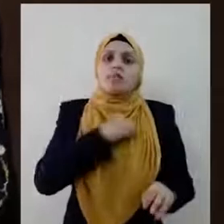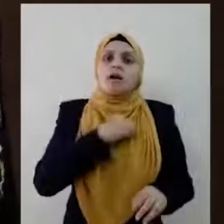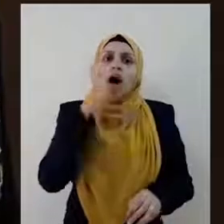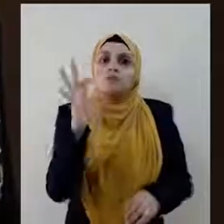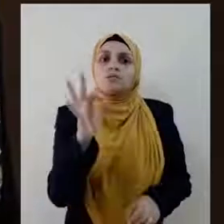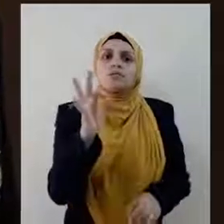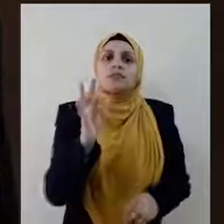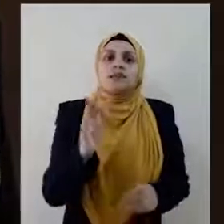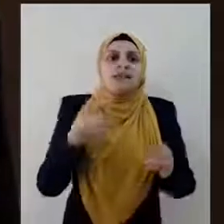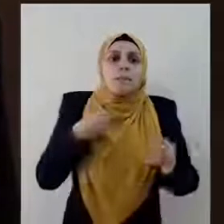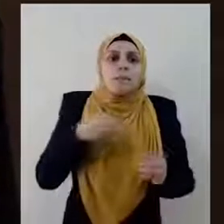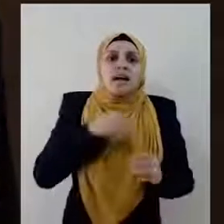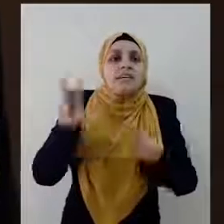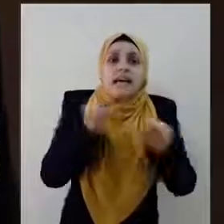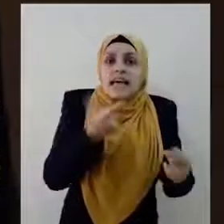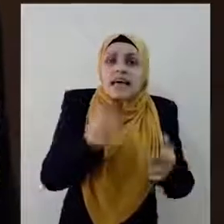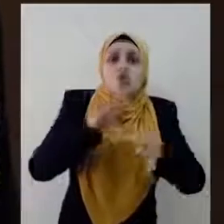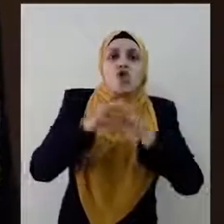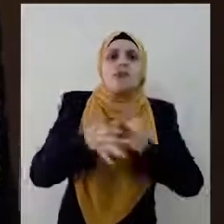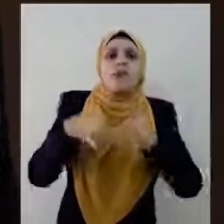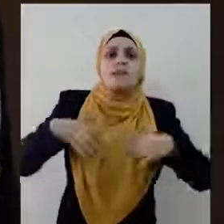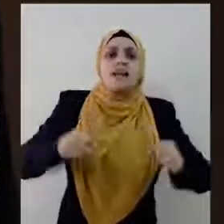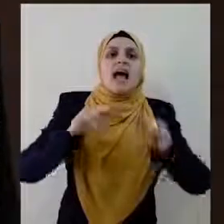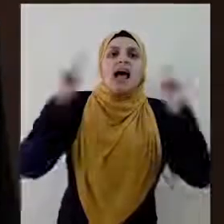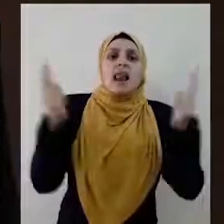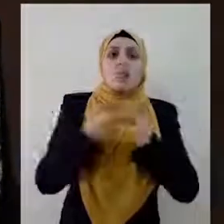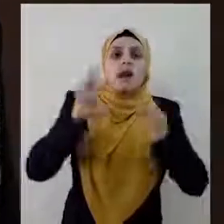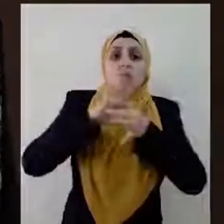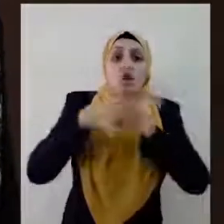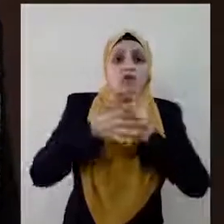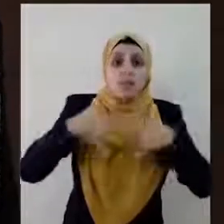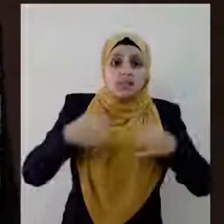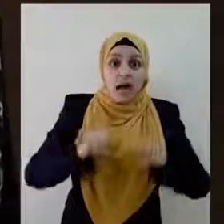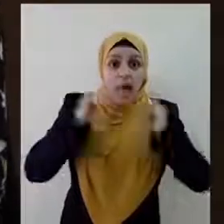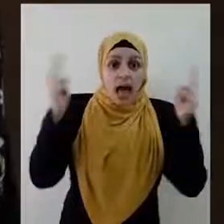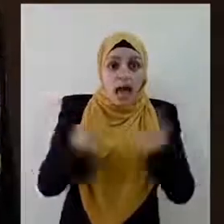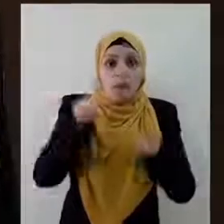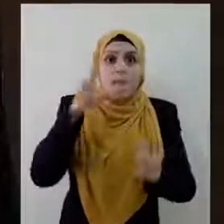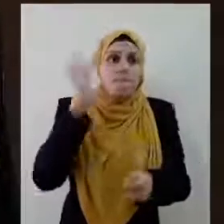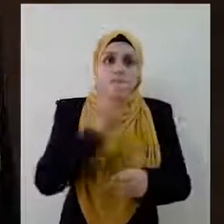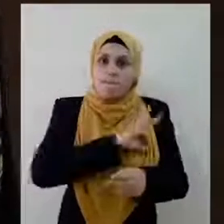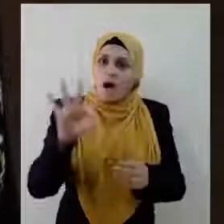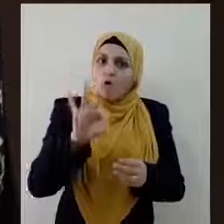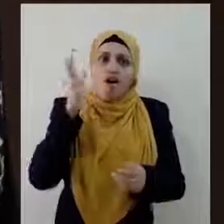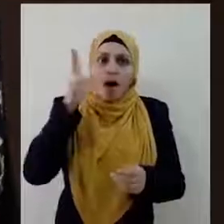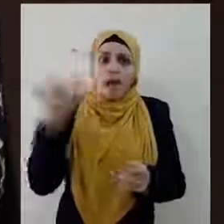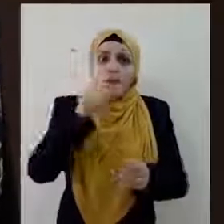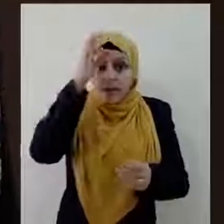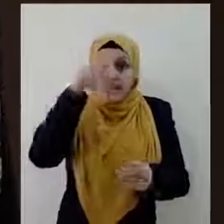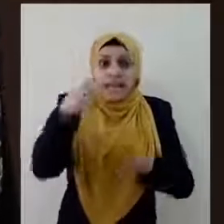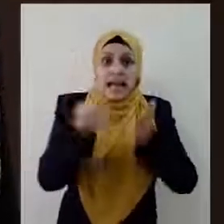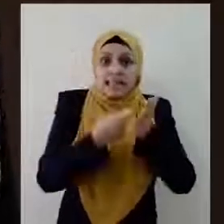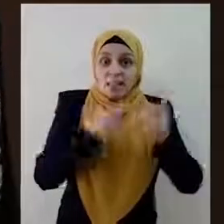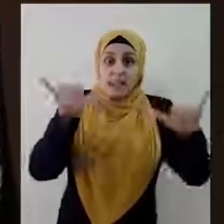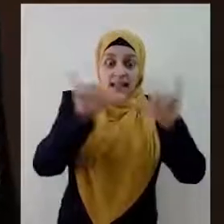حاجة يعني موثقة زي منظمة الصحة العالمية. منظمة الصحة العالمية لينكاتها معروفة، يعني أنت